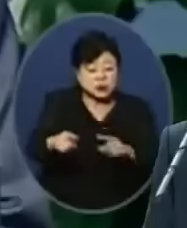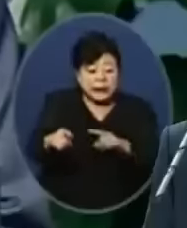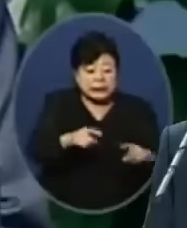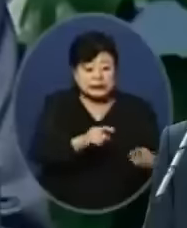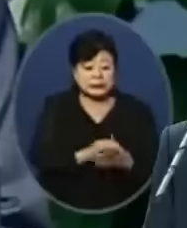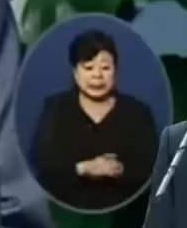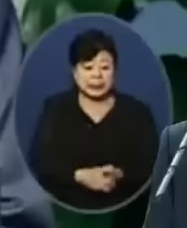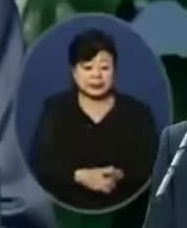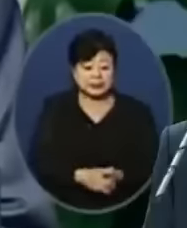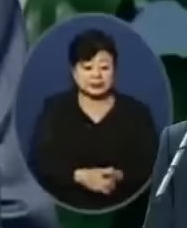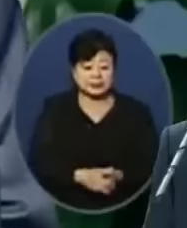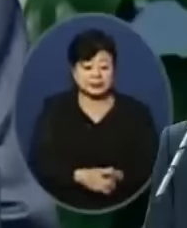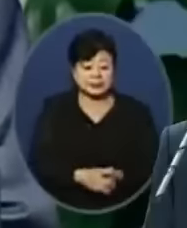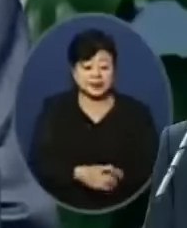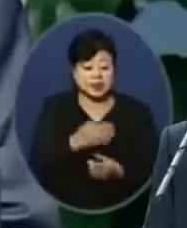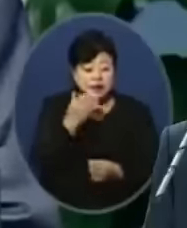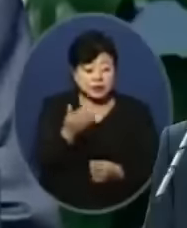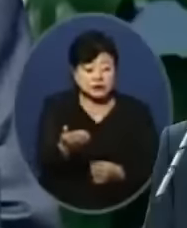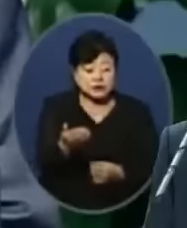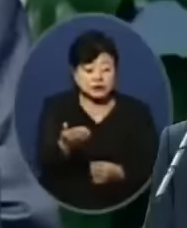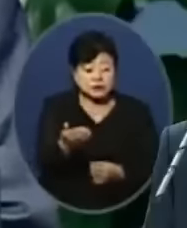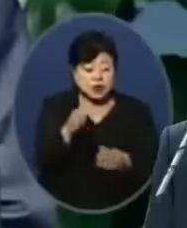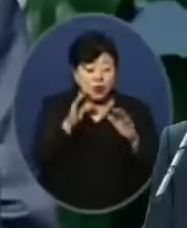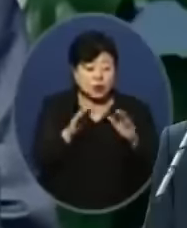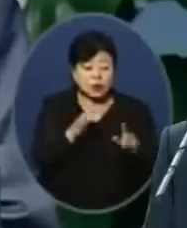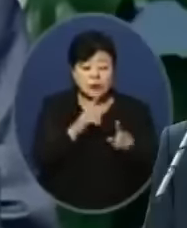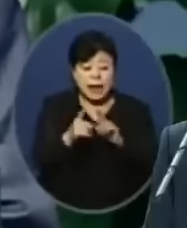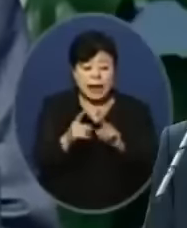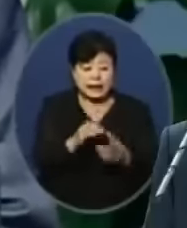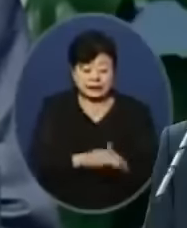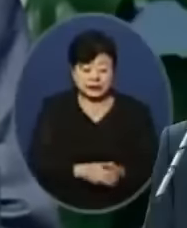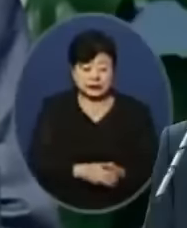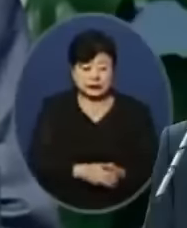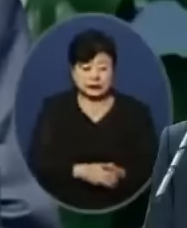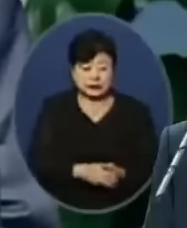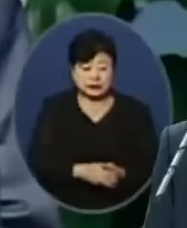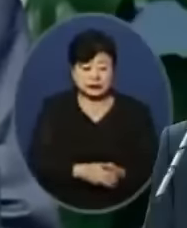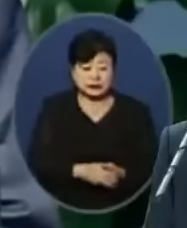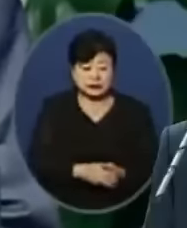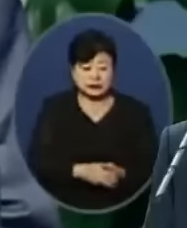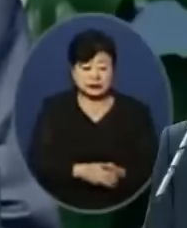다스리는 것입니다. 여러분의 오늘 말하는 것이